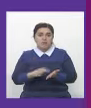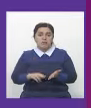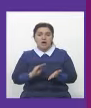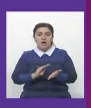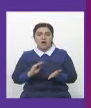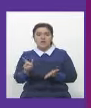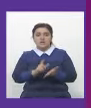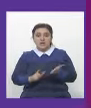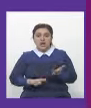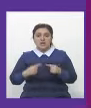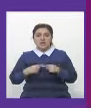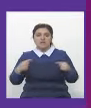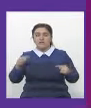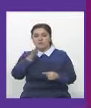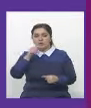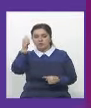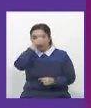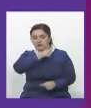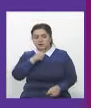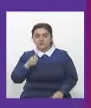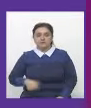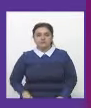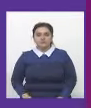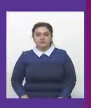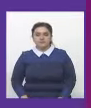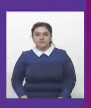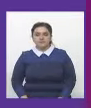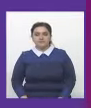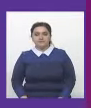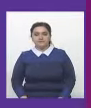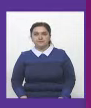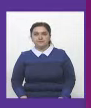описывает в стихотворении разные времена года?